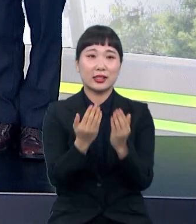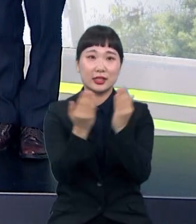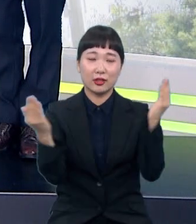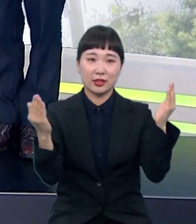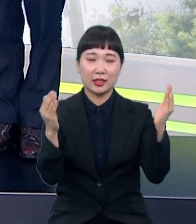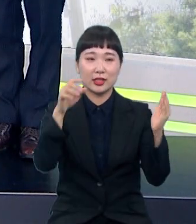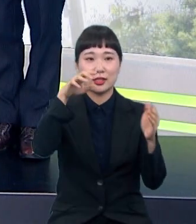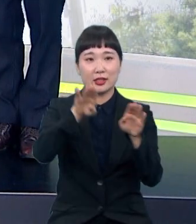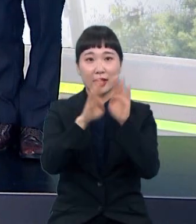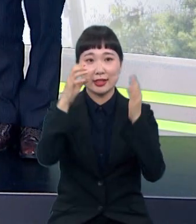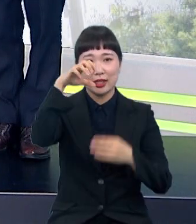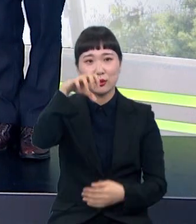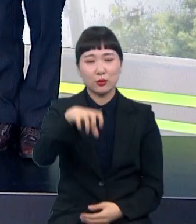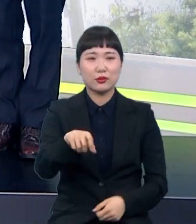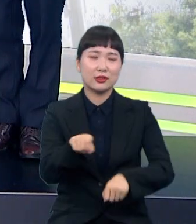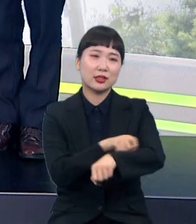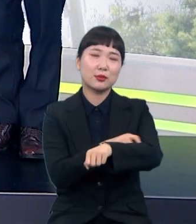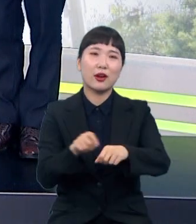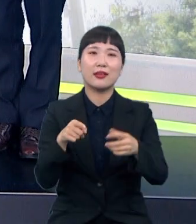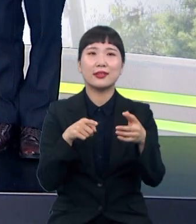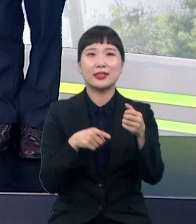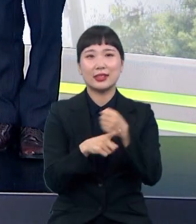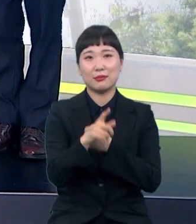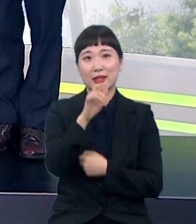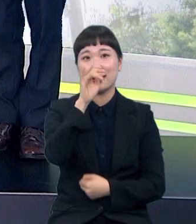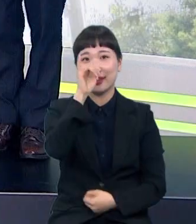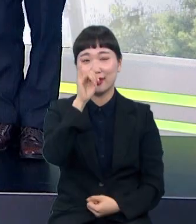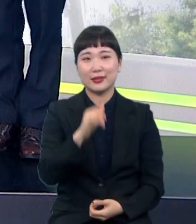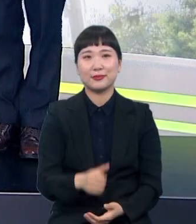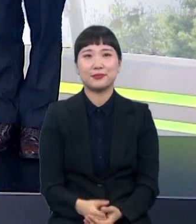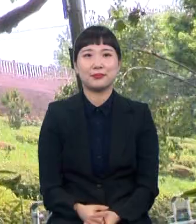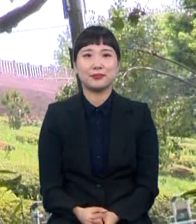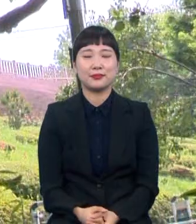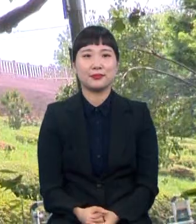특별한 의미를 담고 있다고 하는데요. 김지영 기자가 보도합니다.